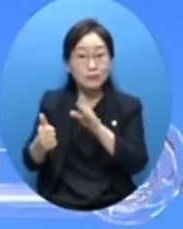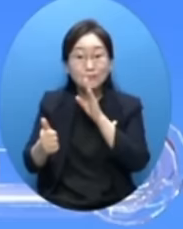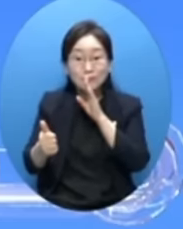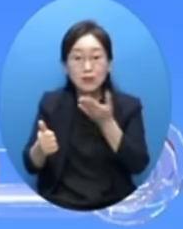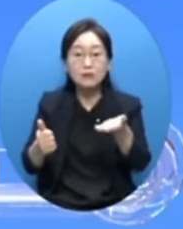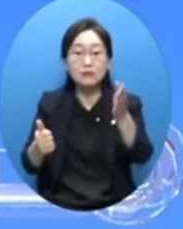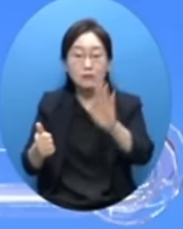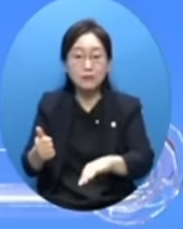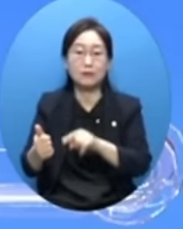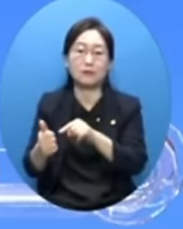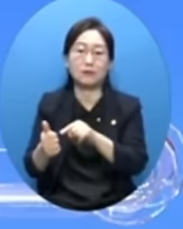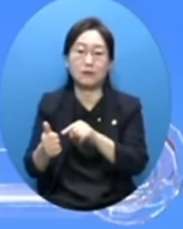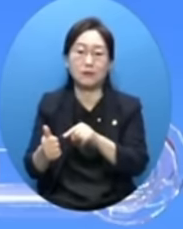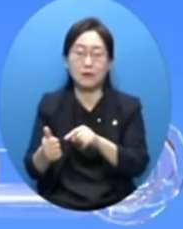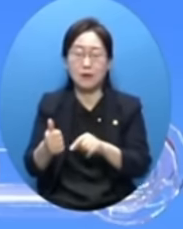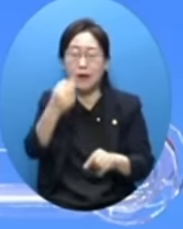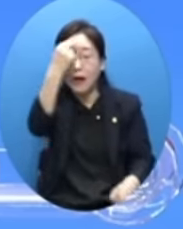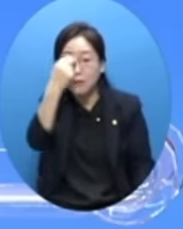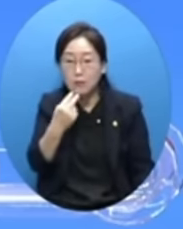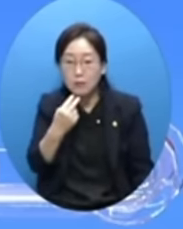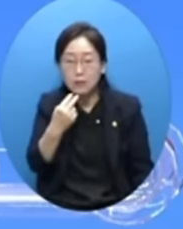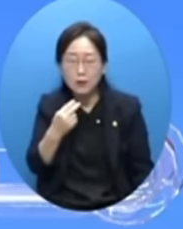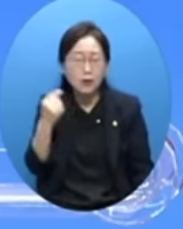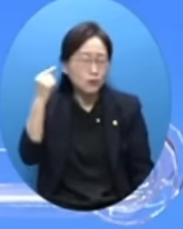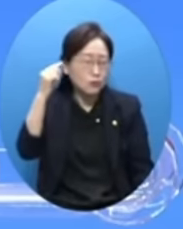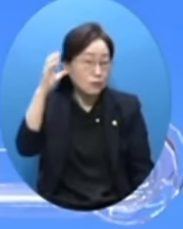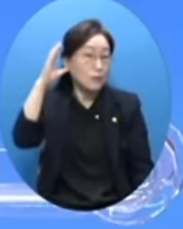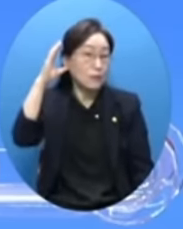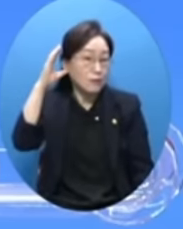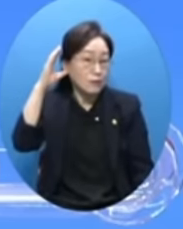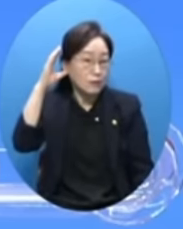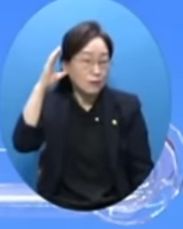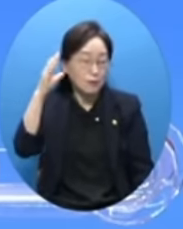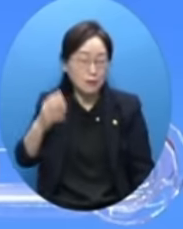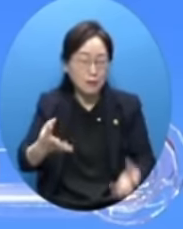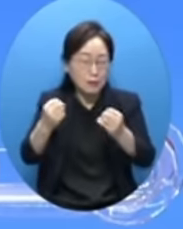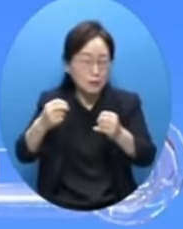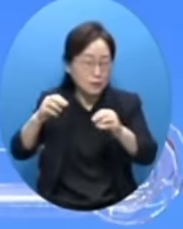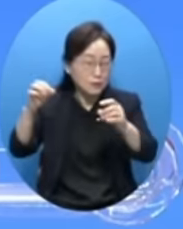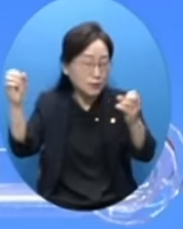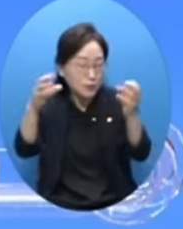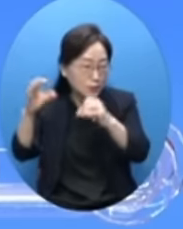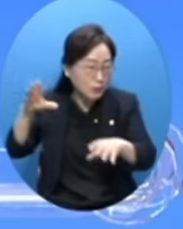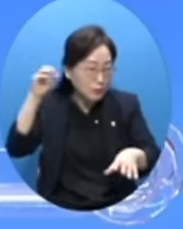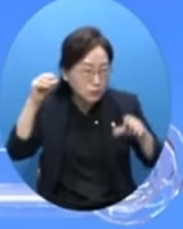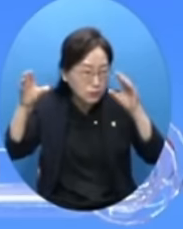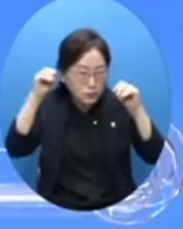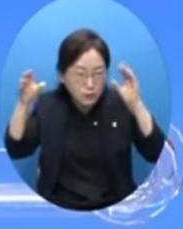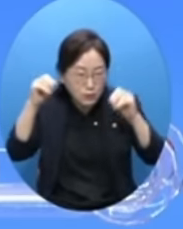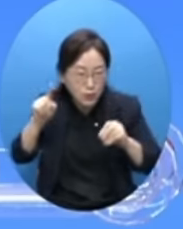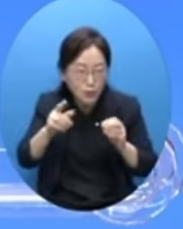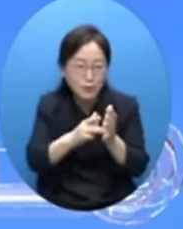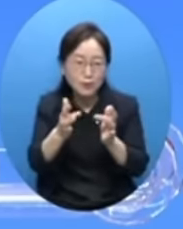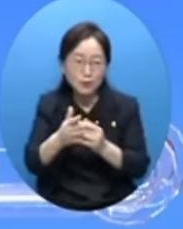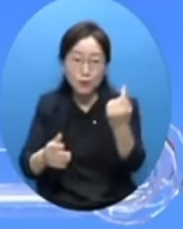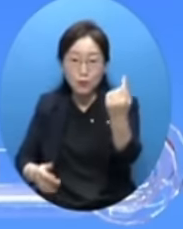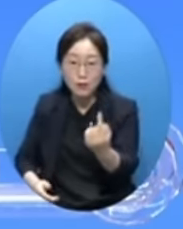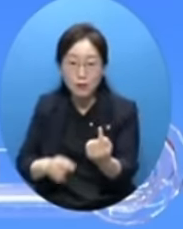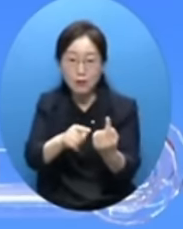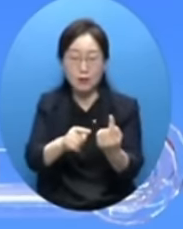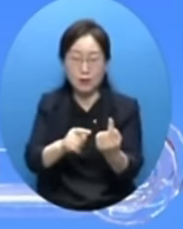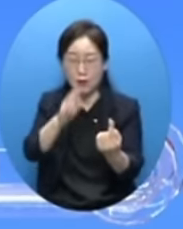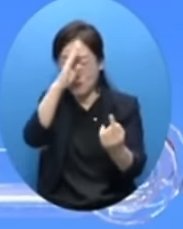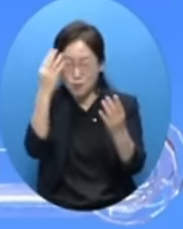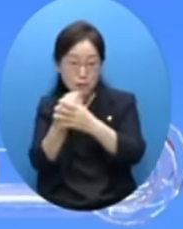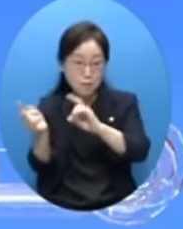그가 앞을 못 보니까 귀가 밝아져서 많은 사람들이 얘기를 듣는데 예수라는 분이 오셔서 못 고치는 병이